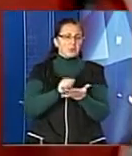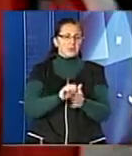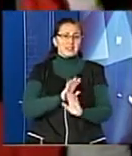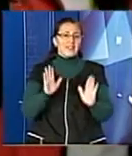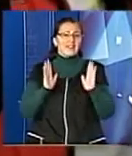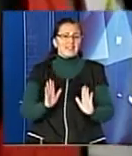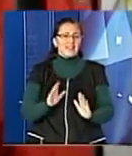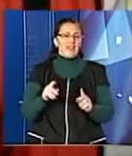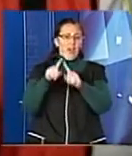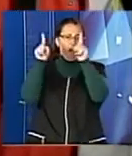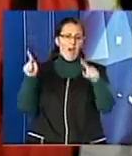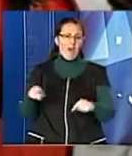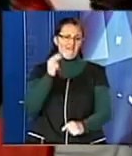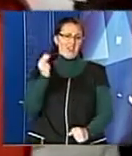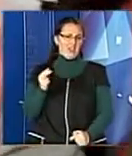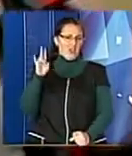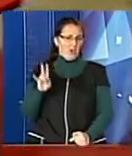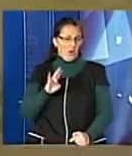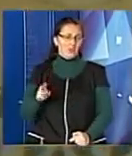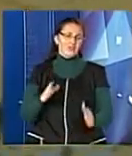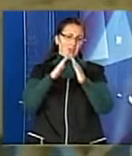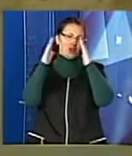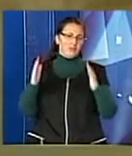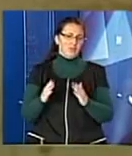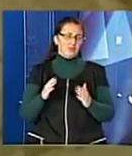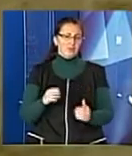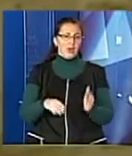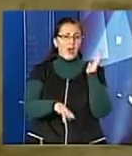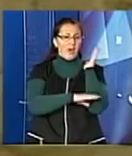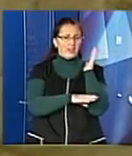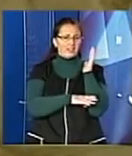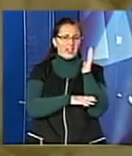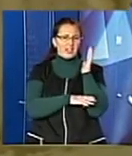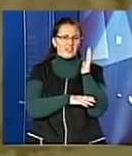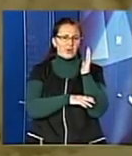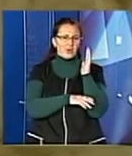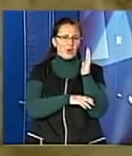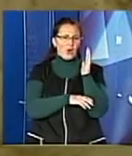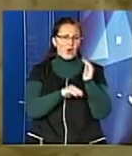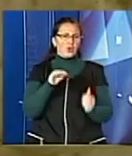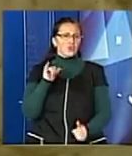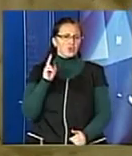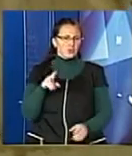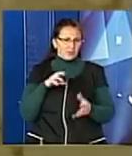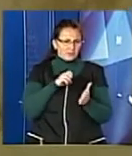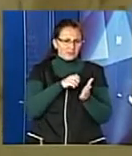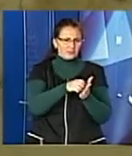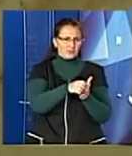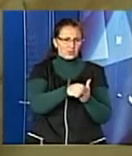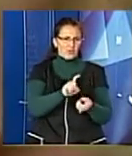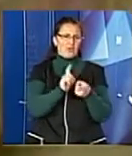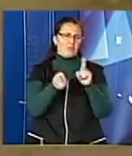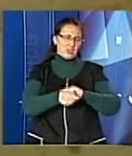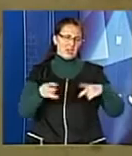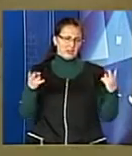будівля. Струхлявіли балки, їх поїв теж шашель, їх треба замінювати. І,